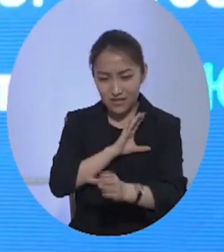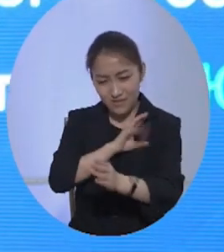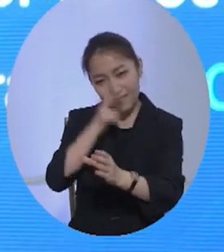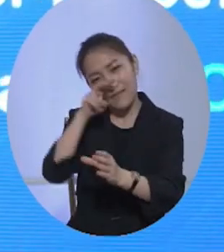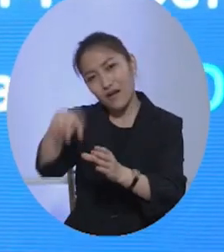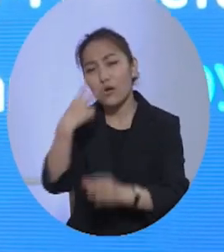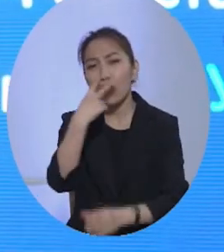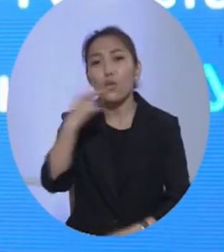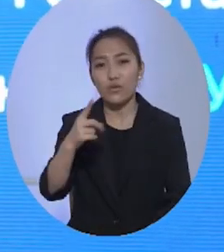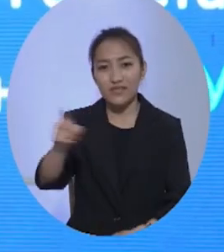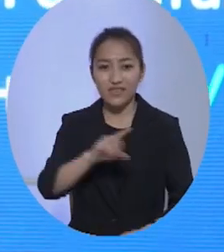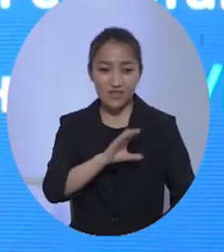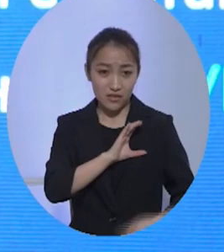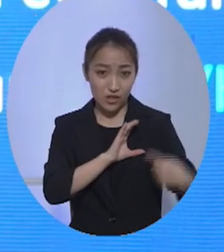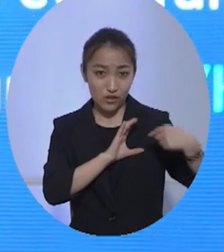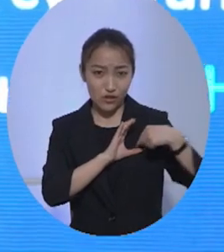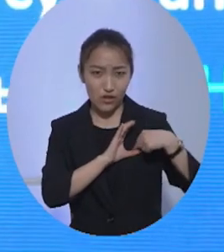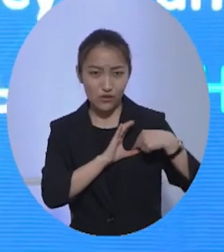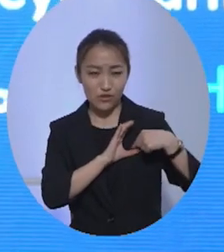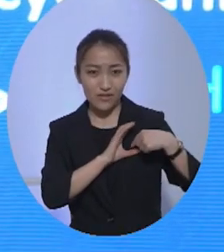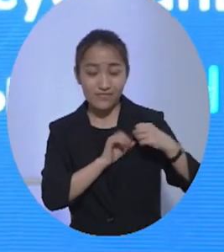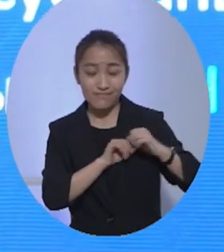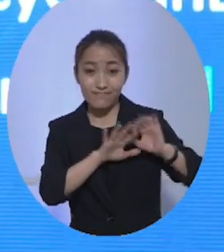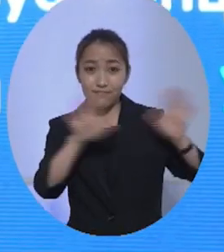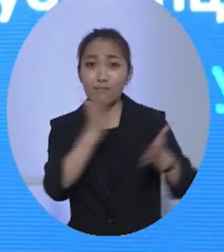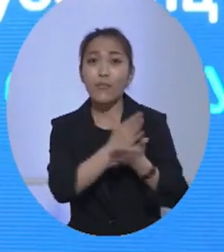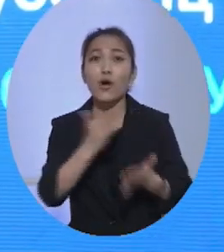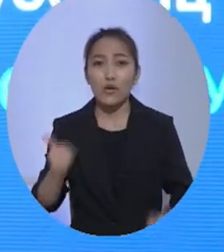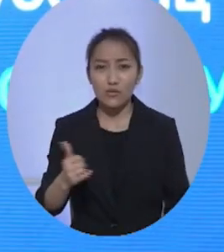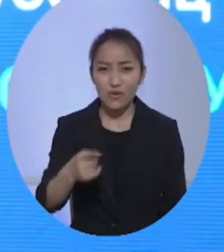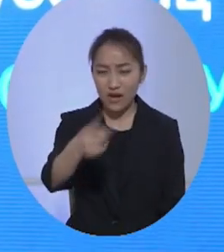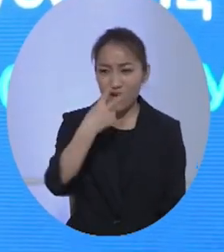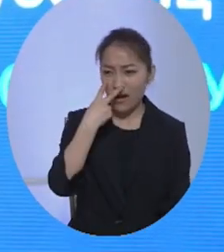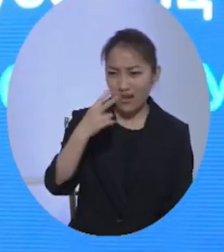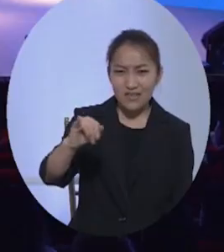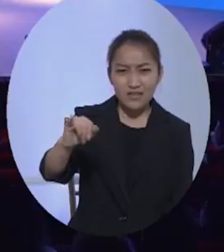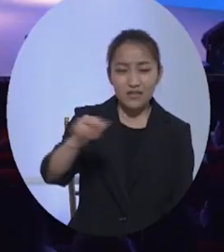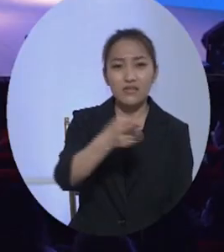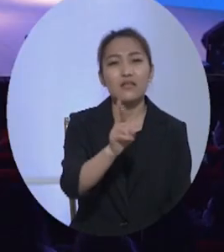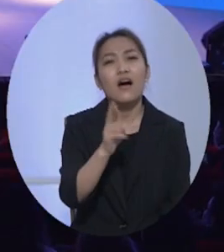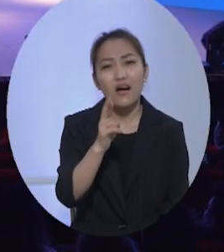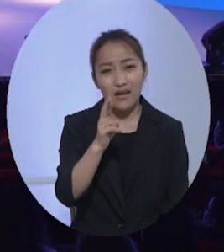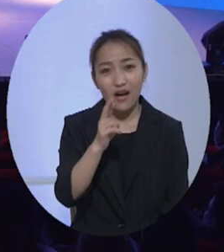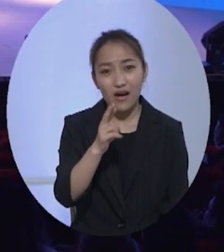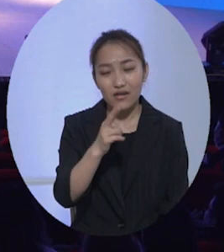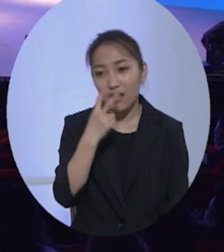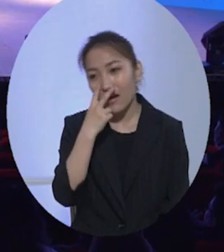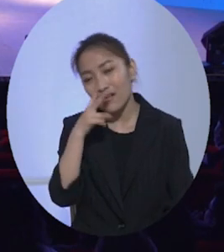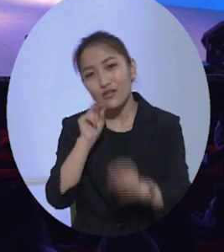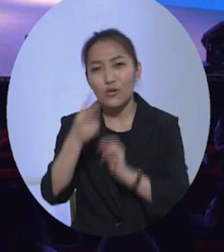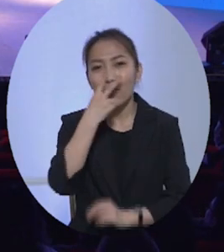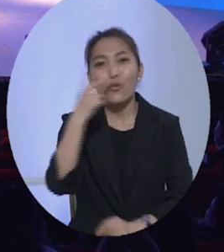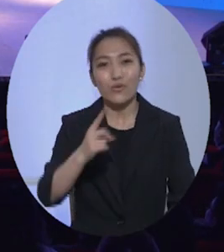гэгээ байна уу? Тэр хүн яагаад муу харагдаад байгаа юм? Тэгээд сонирхоод үзээрэй гэж би хэлтгэв. Тэгээд хүүхдүүд нэг хүүхэд